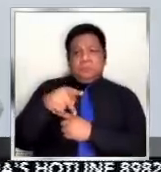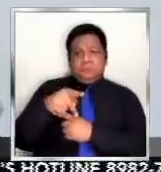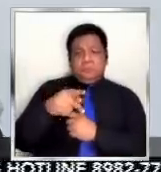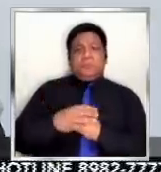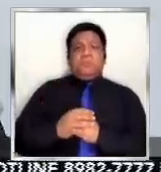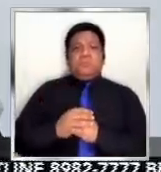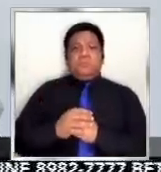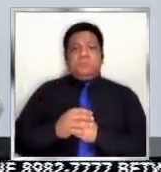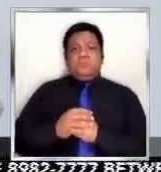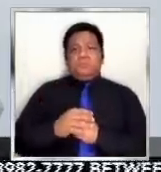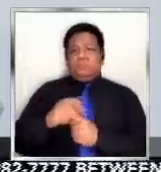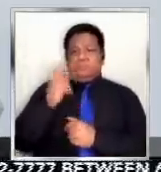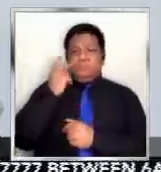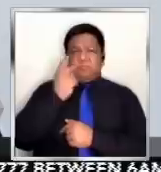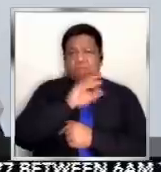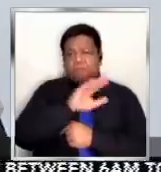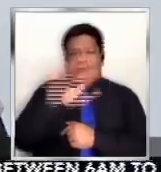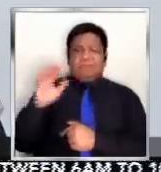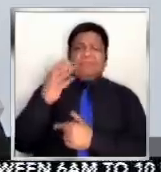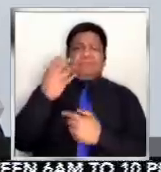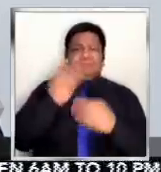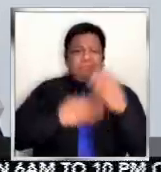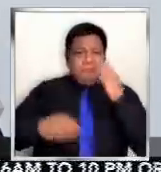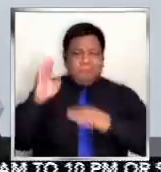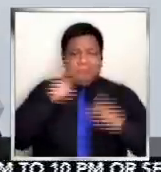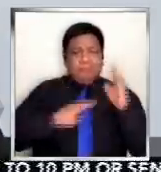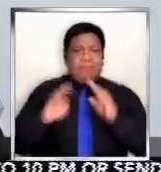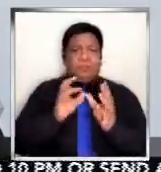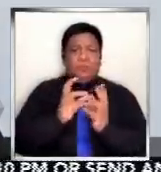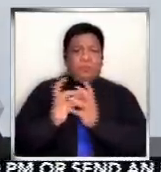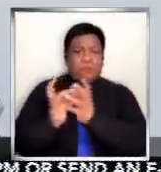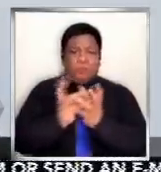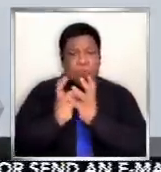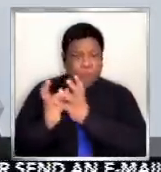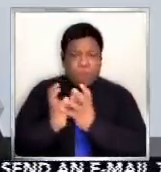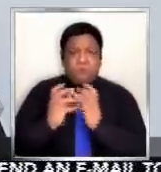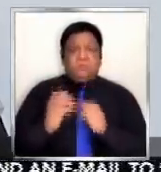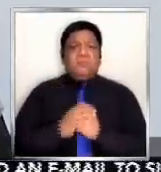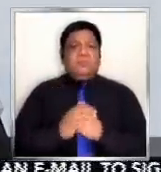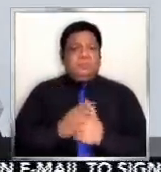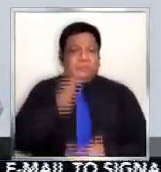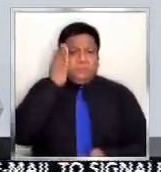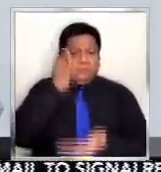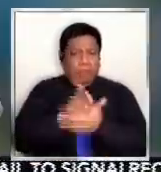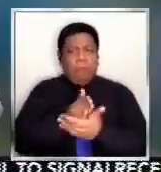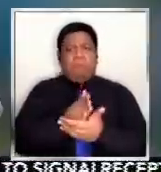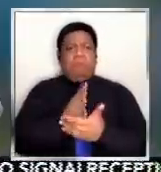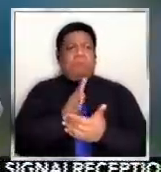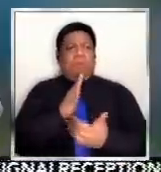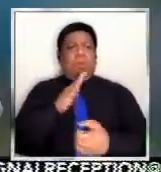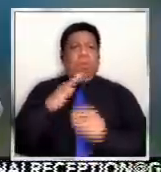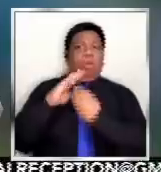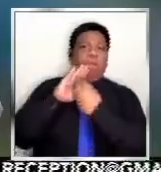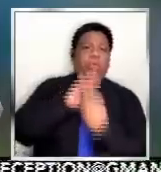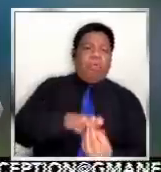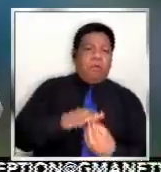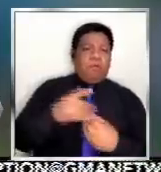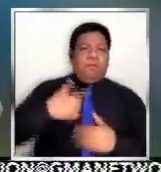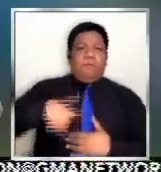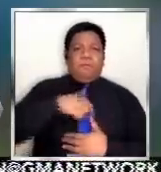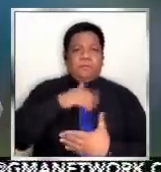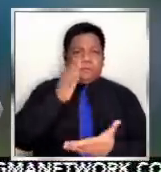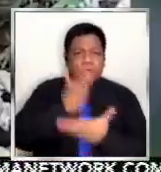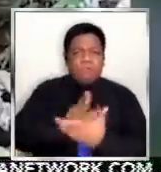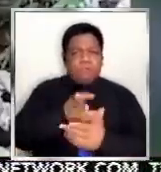Alamin niyo ang problema ng aming komunidad. Itigil ang pagbibigit sa amin. Igalan ninyo ang